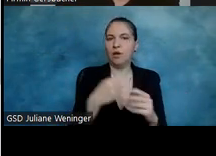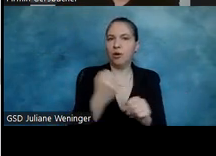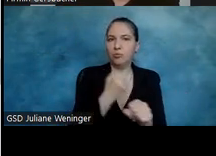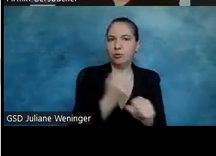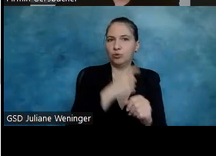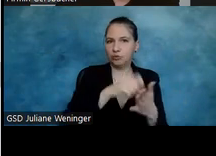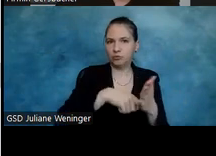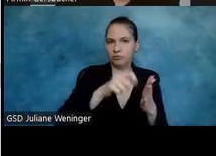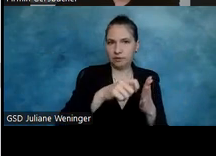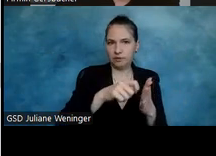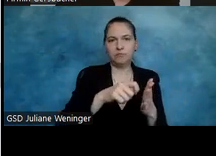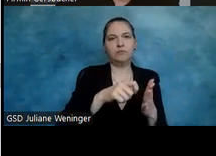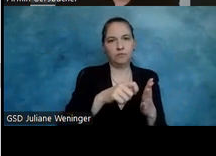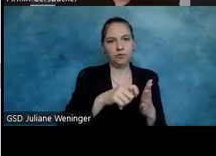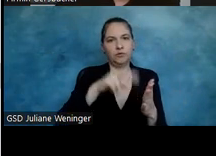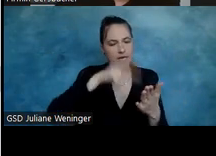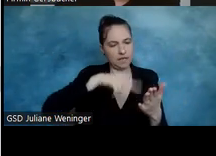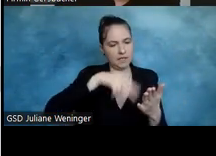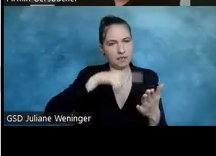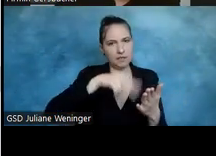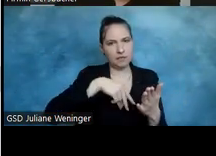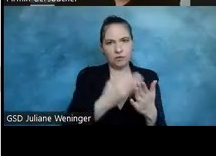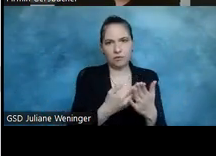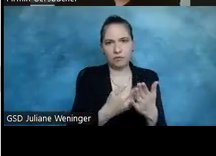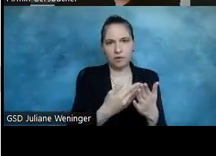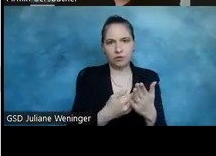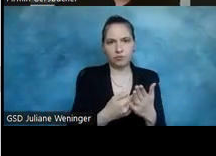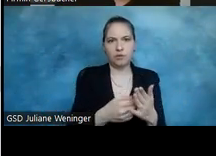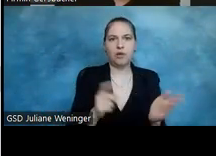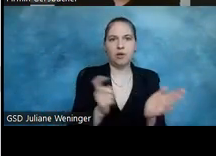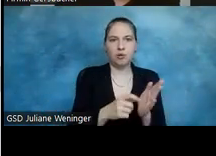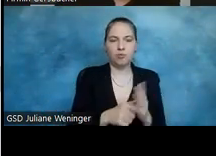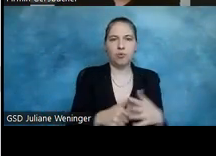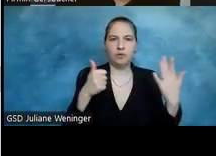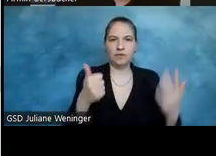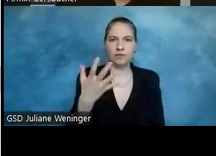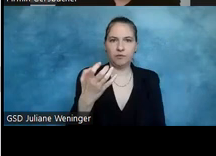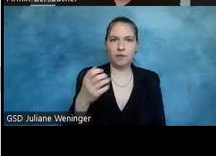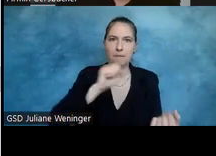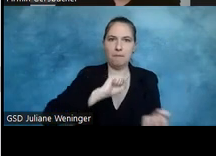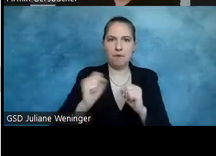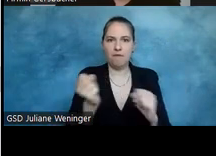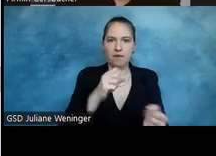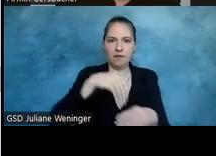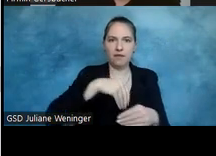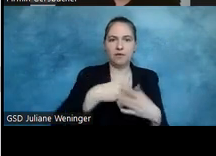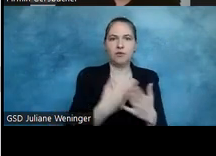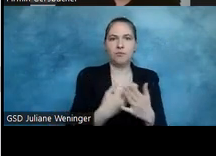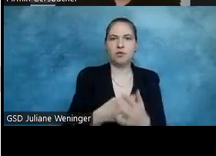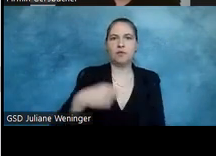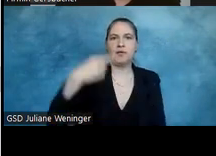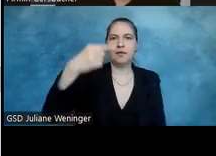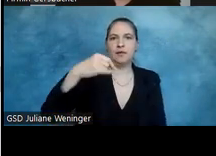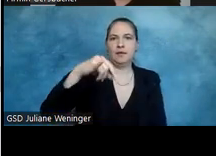dann durchlesen, wie zum Beispiel Punkt 56 bewegte Inhalte, zum Beispiel animierte GIFs, die nicht nach